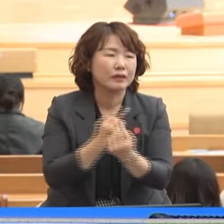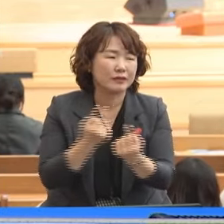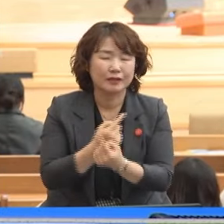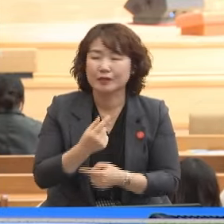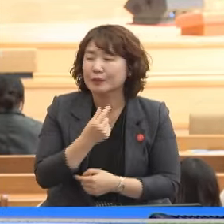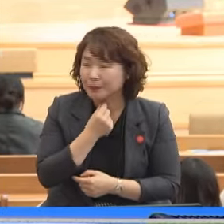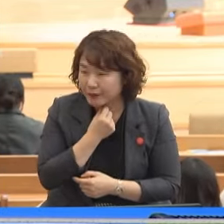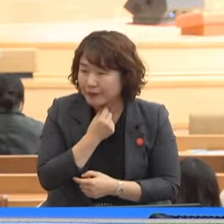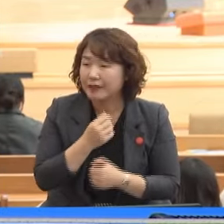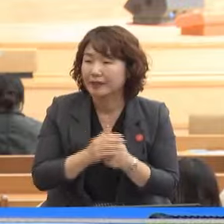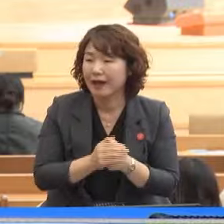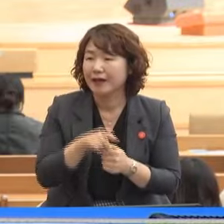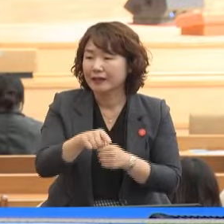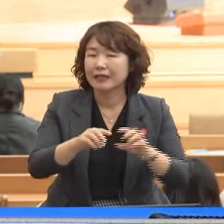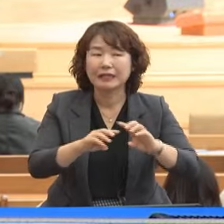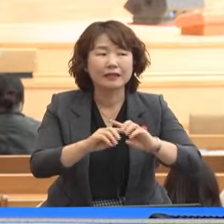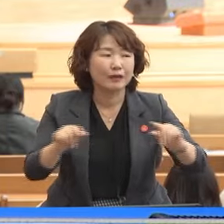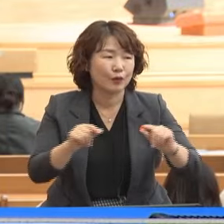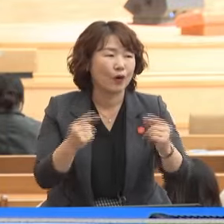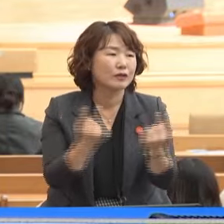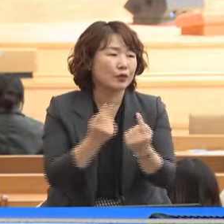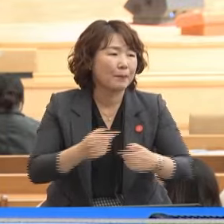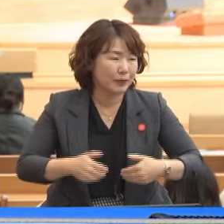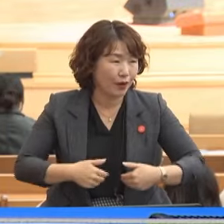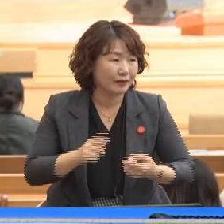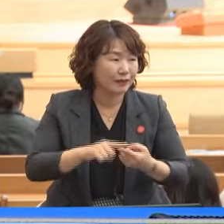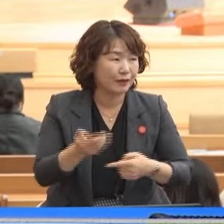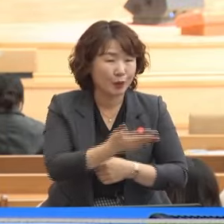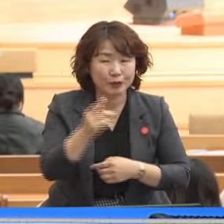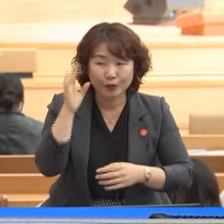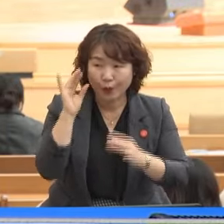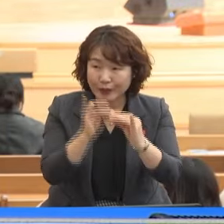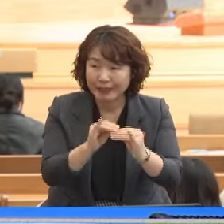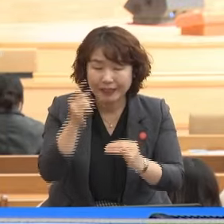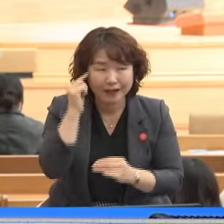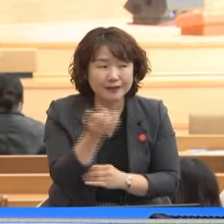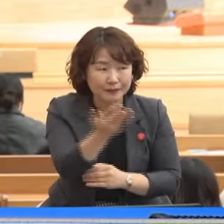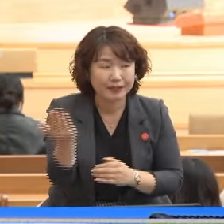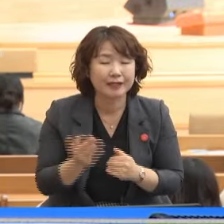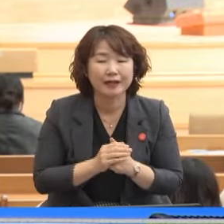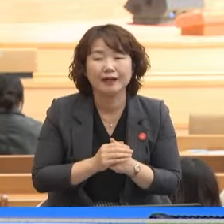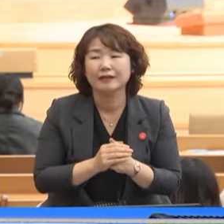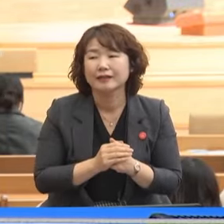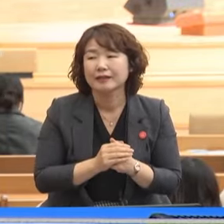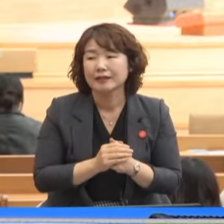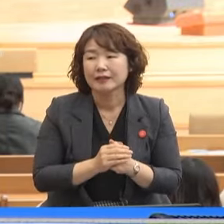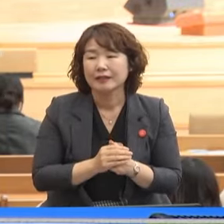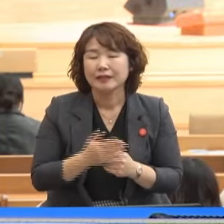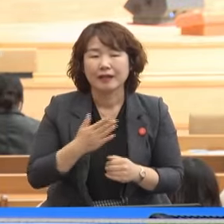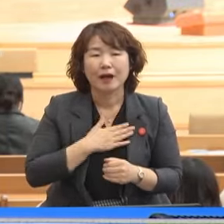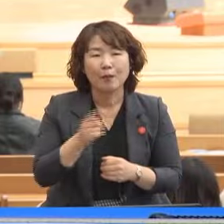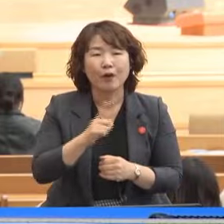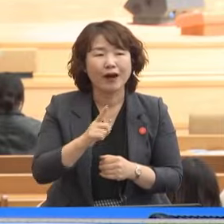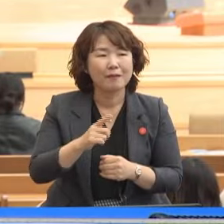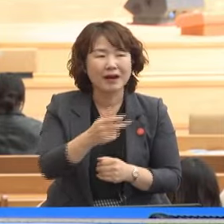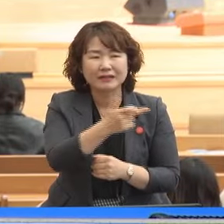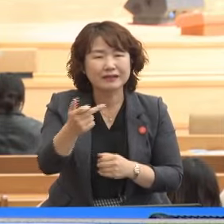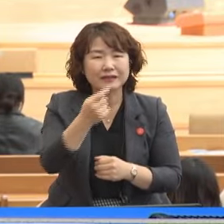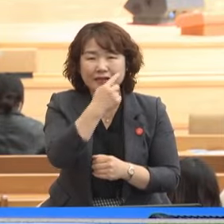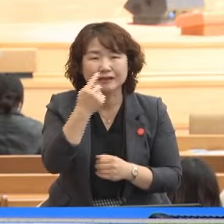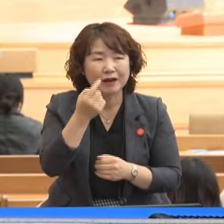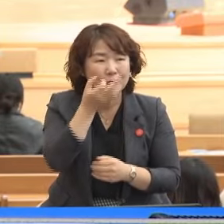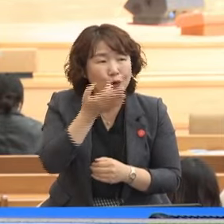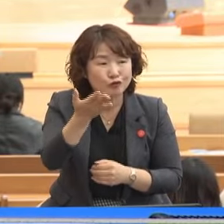여러분, 이 땅도 치유가 필요하다라는 것에 여러분 동의를 하십니까? 제가 뭘 대단한 증거를 들이대지